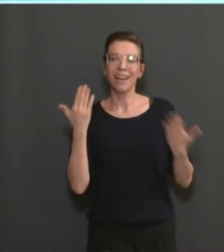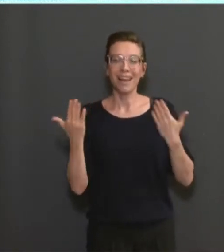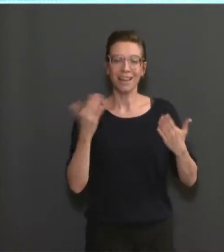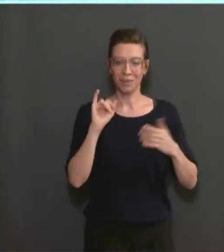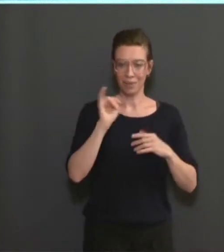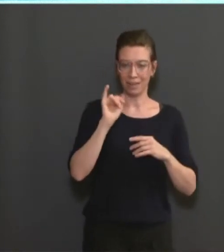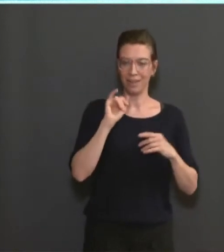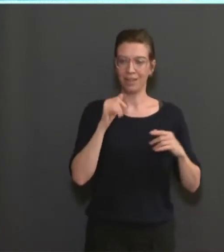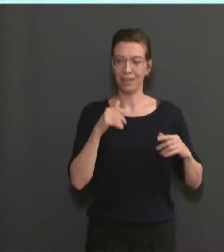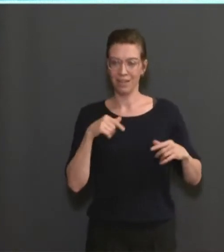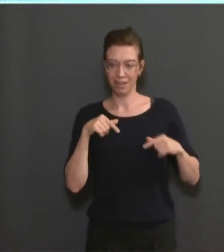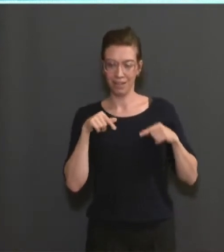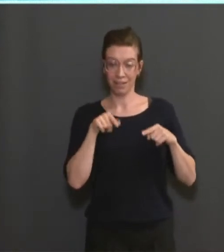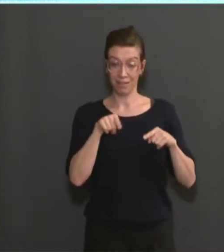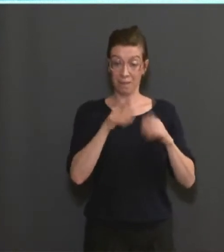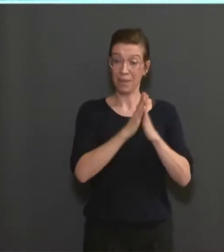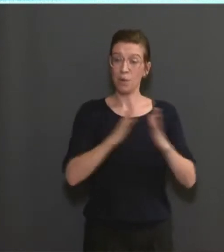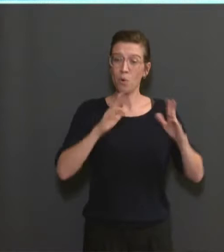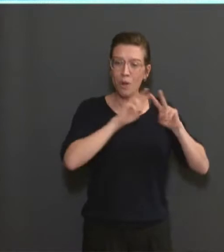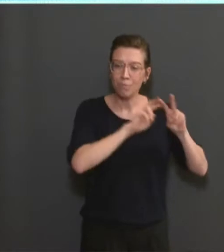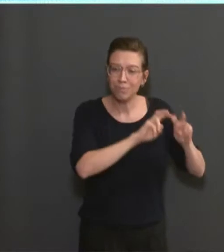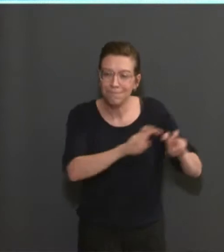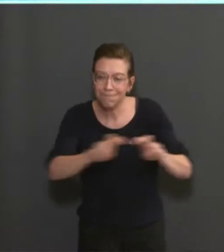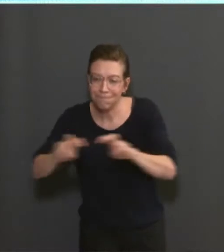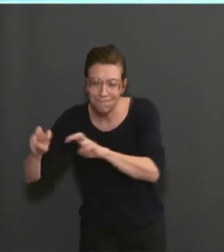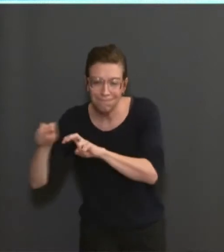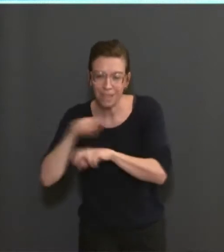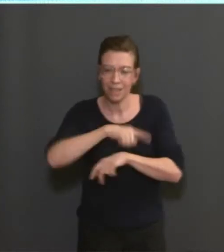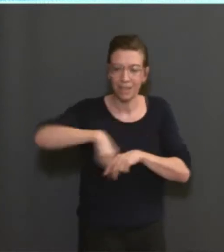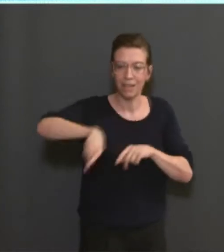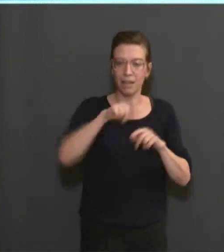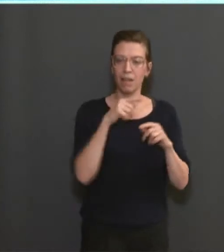31 augustus tot 3 november.